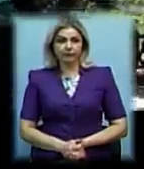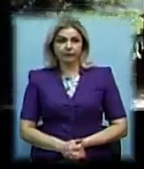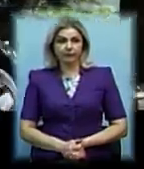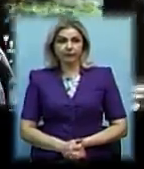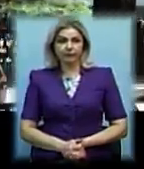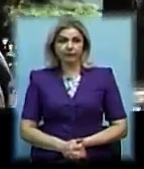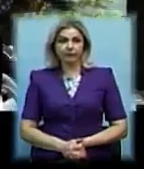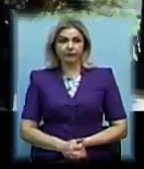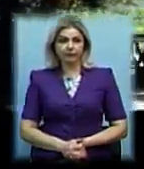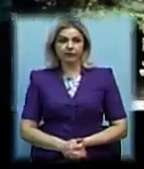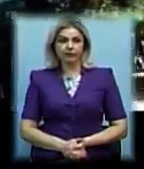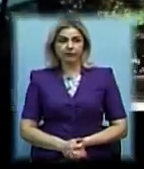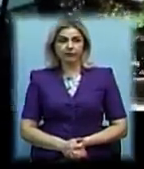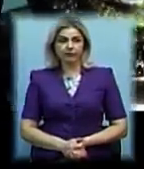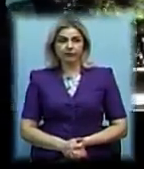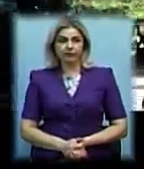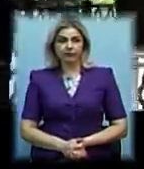заберу.